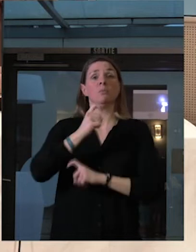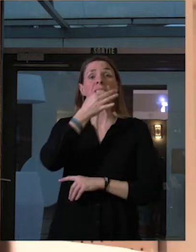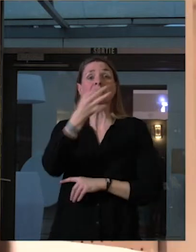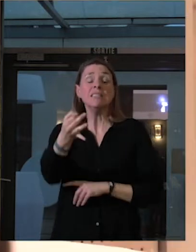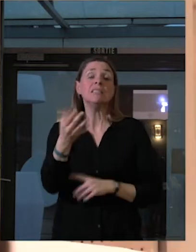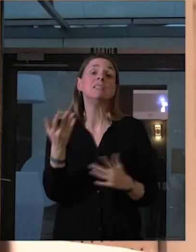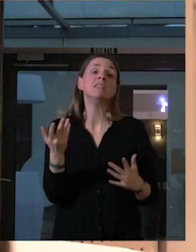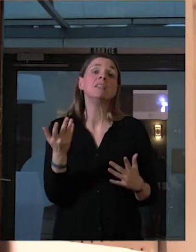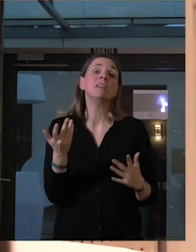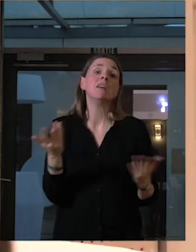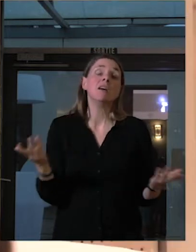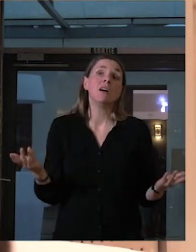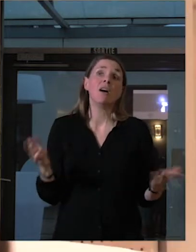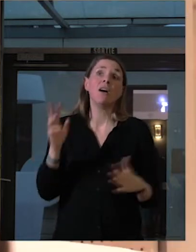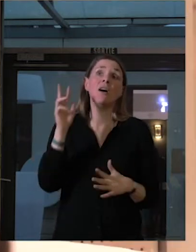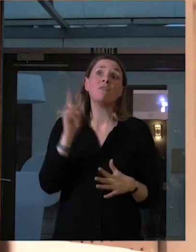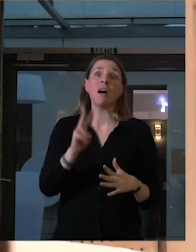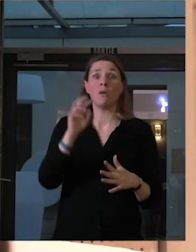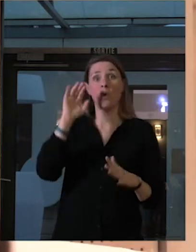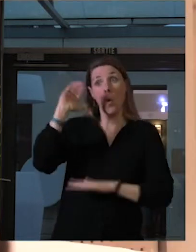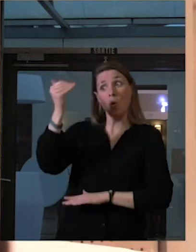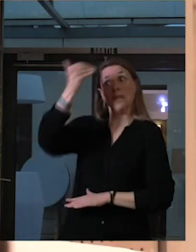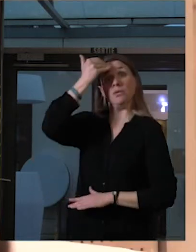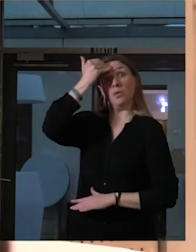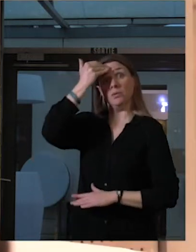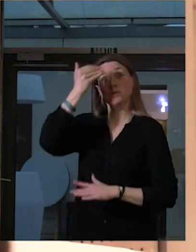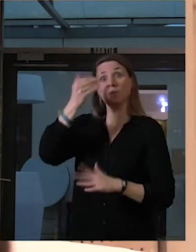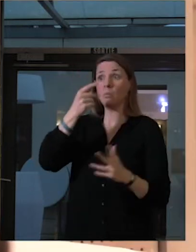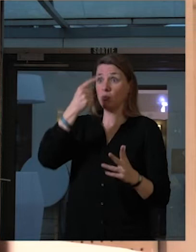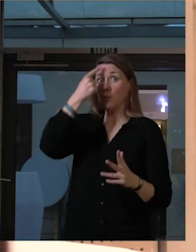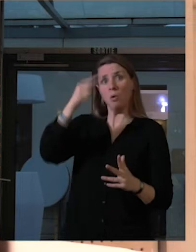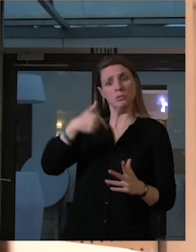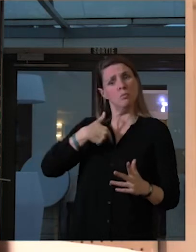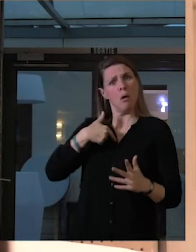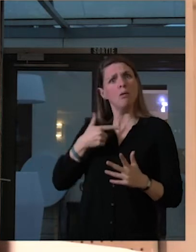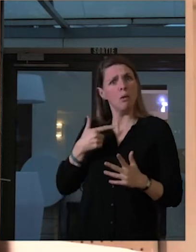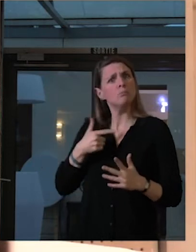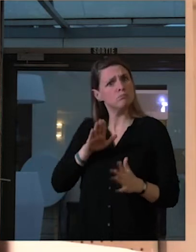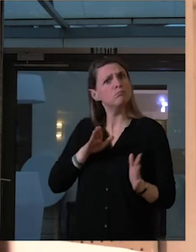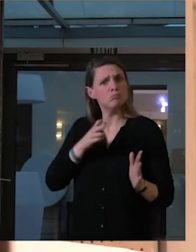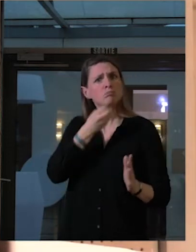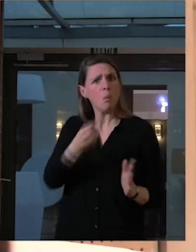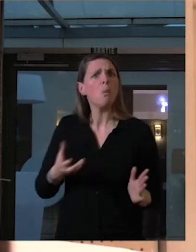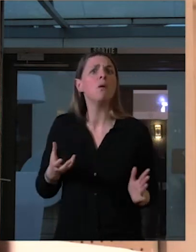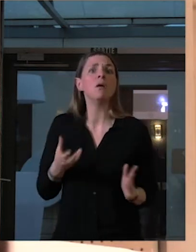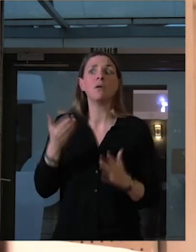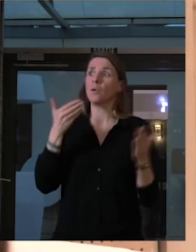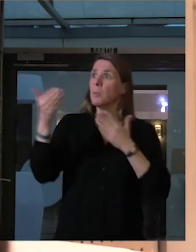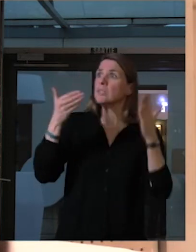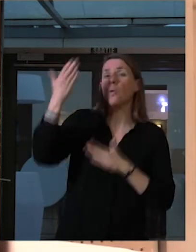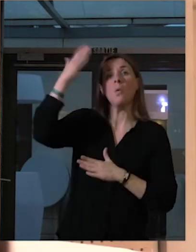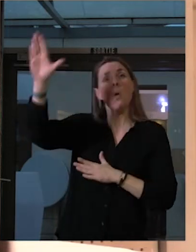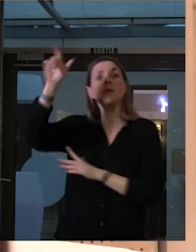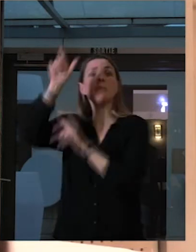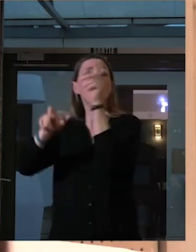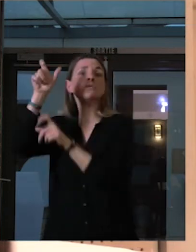n'ai pas cette reconnaissance que je pense mériter, au même titre que d'autres sportifs, de sportifs de haut